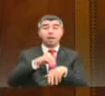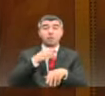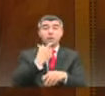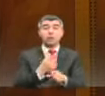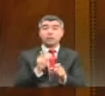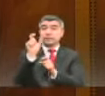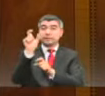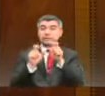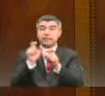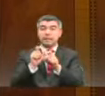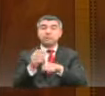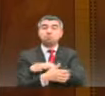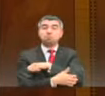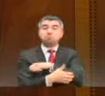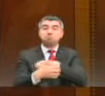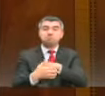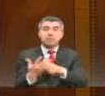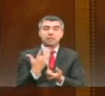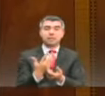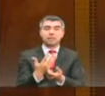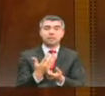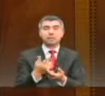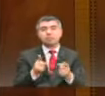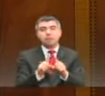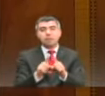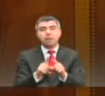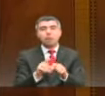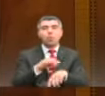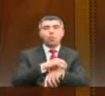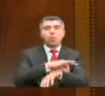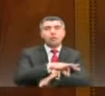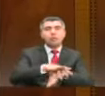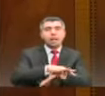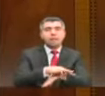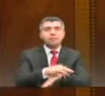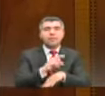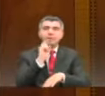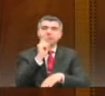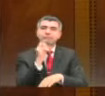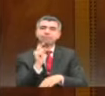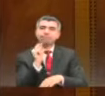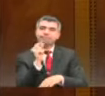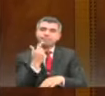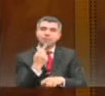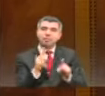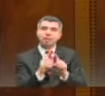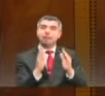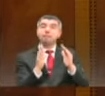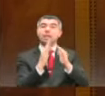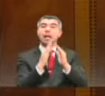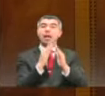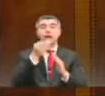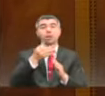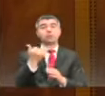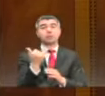الفقيرة والمتوسطة على سكن لائق وتيسير الولوج للسكن. تحدثت منذ قليل عن الهدف